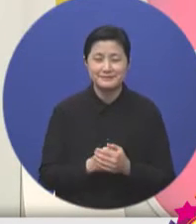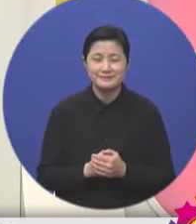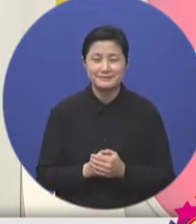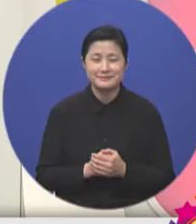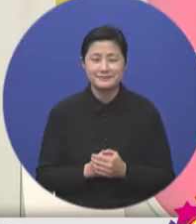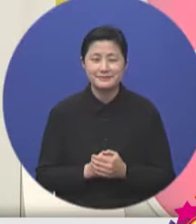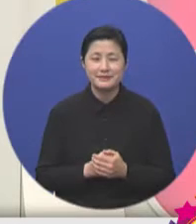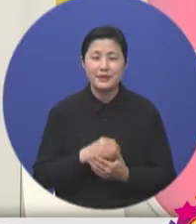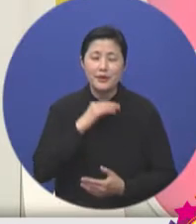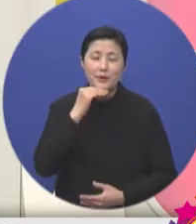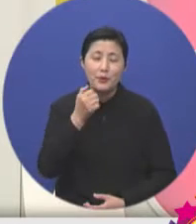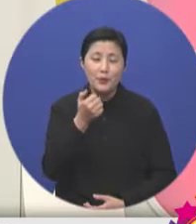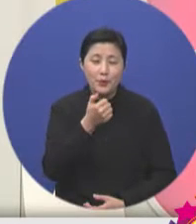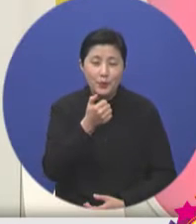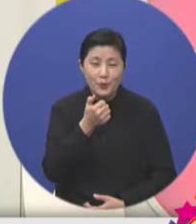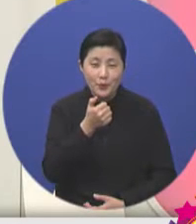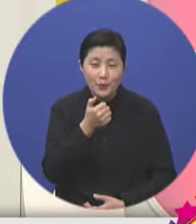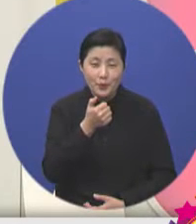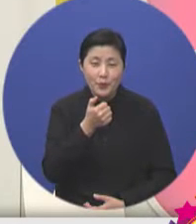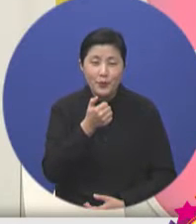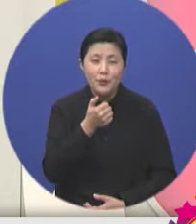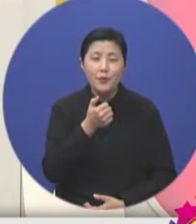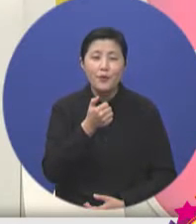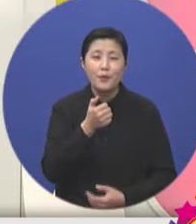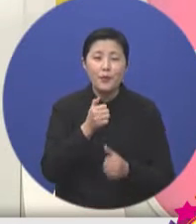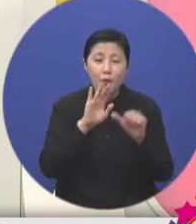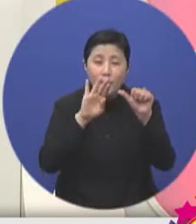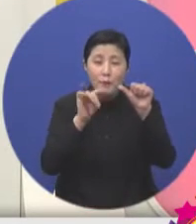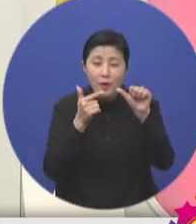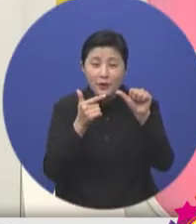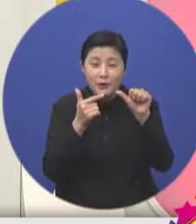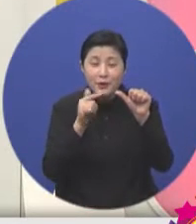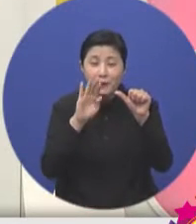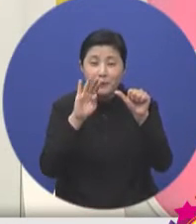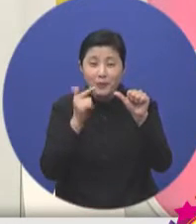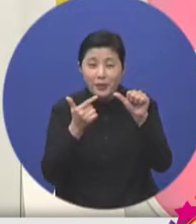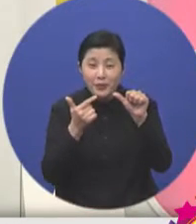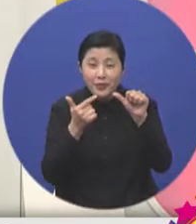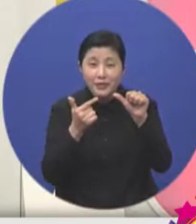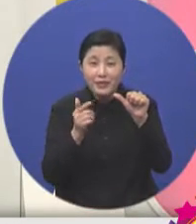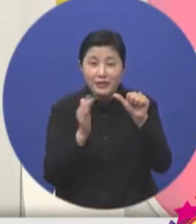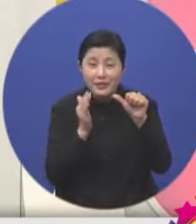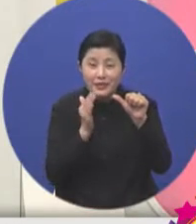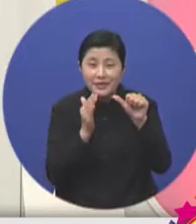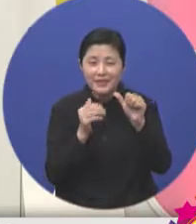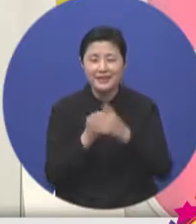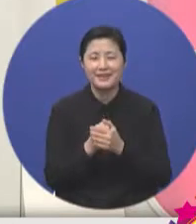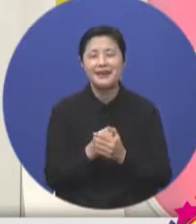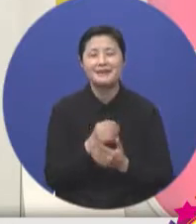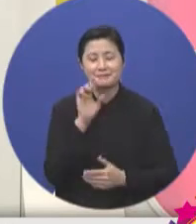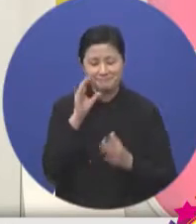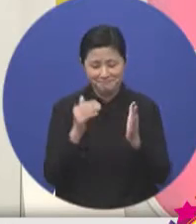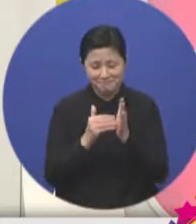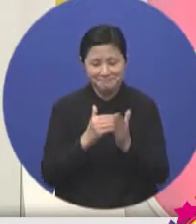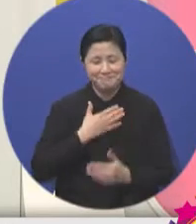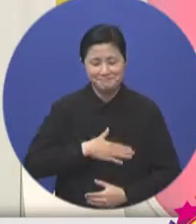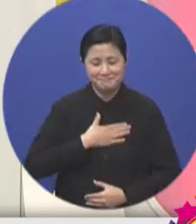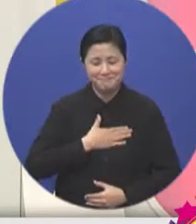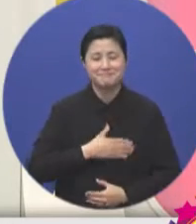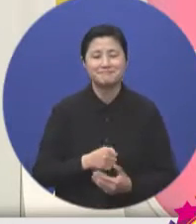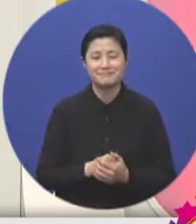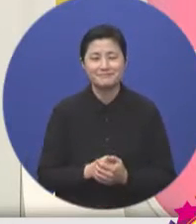저요, 5번 출구. 5번 출구라고요? 5번 출구. 알겠습니다. 거기까지. 알겠습니다. 5번